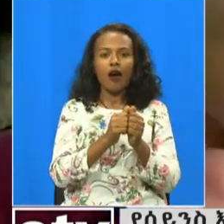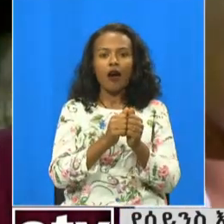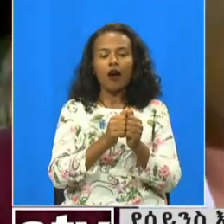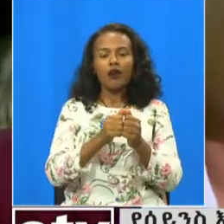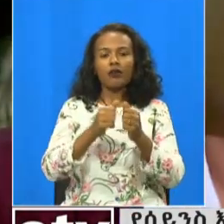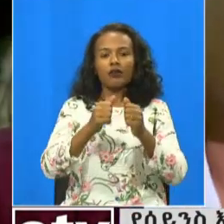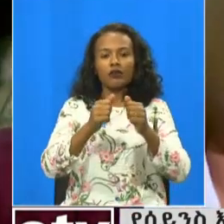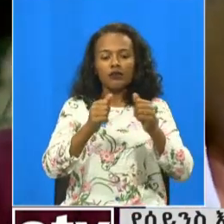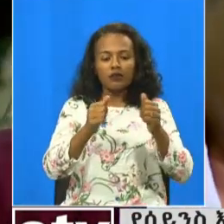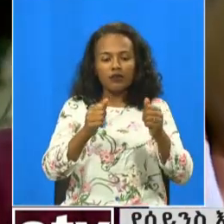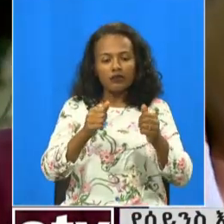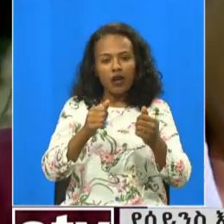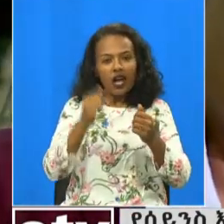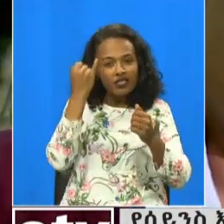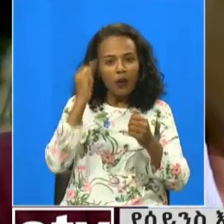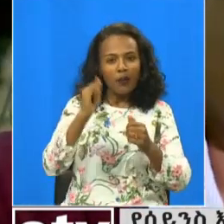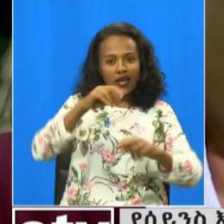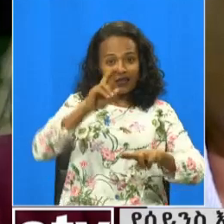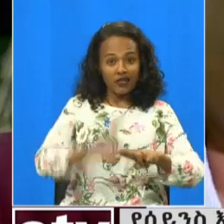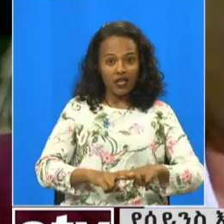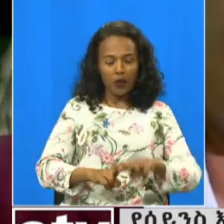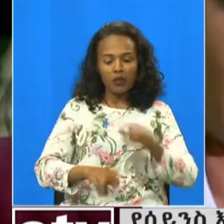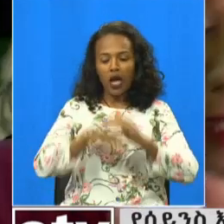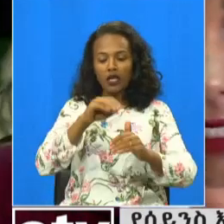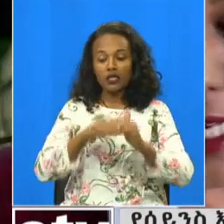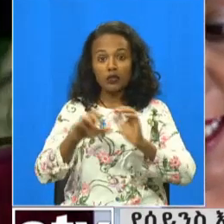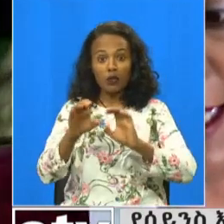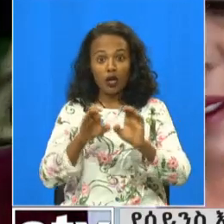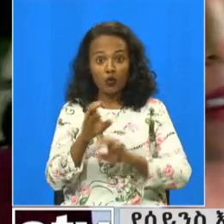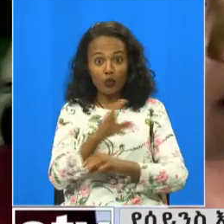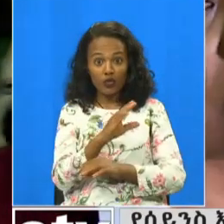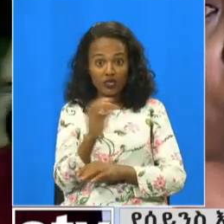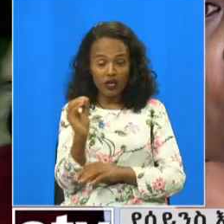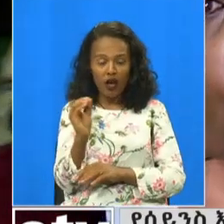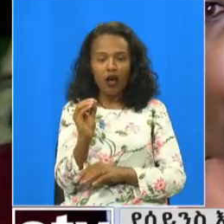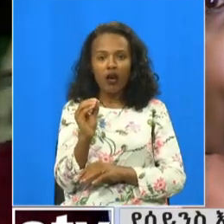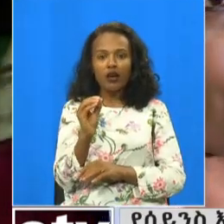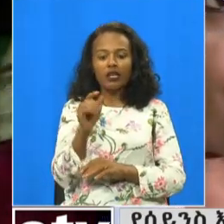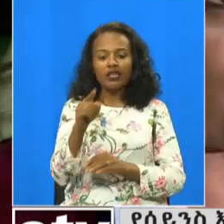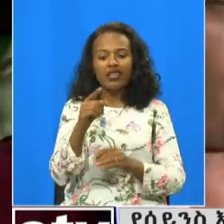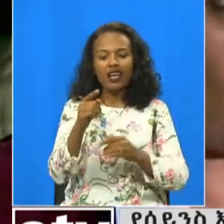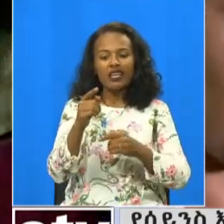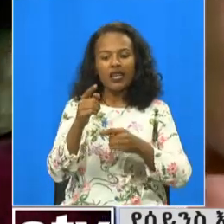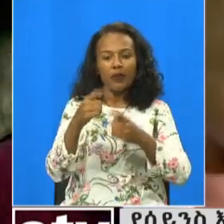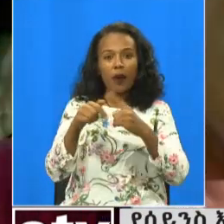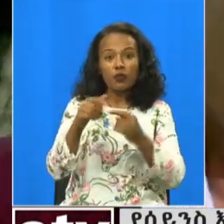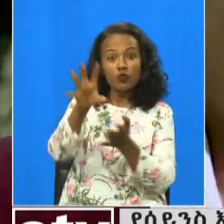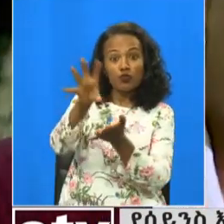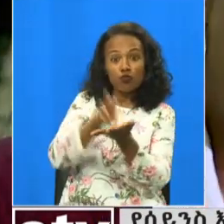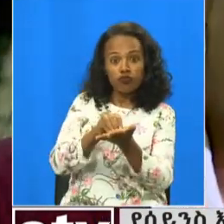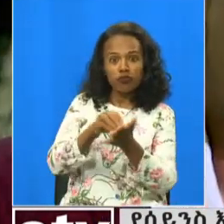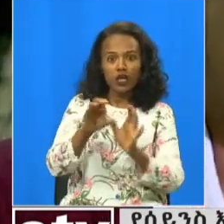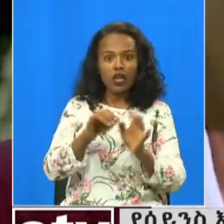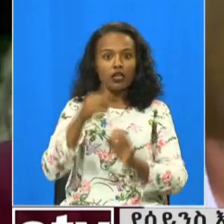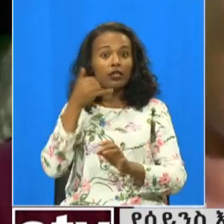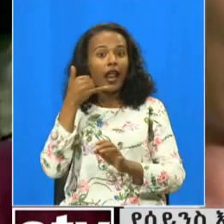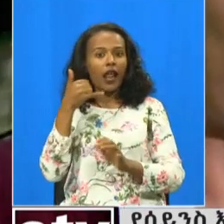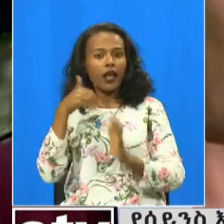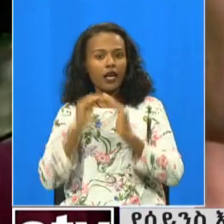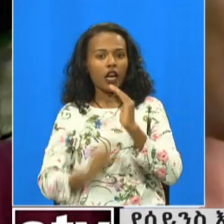ቋት ላይ እንዲቀመጥ አክሰስ የሚያደርጉበትና ከዛ ላይ ለሚያወርዱ ተማሪዎች ደግሞ ቴሌም ቅናሽ